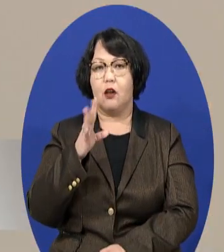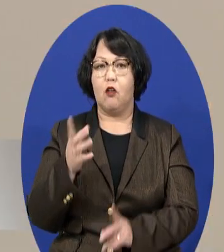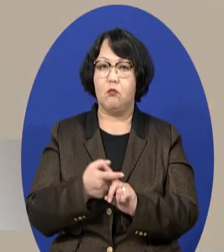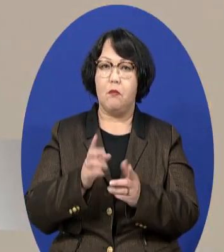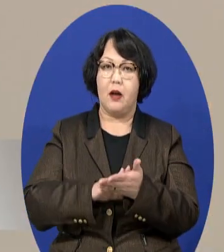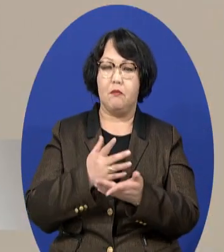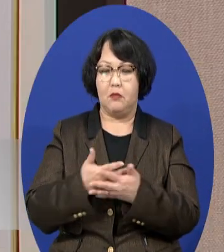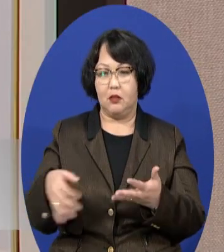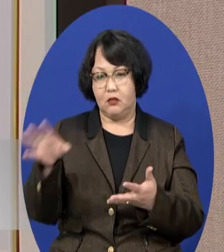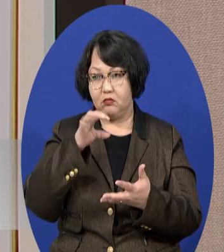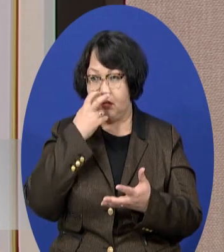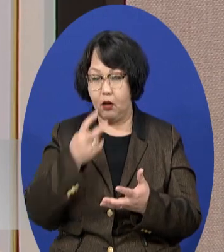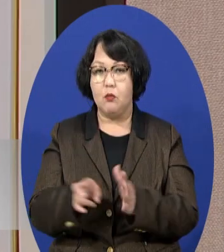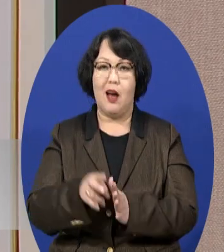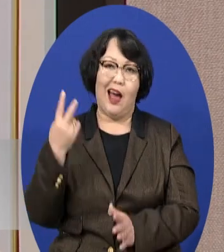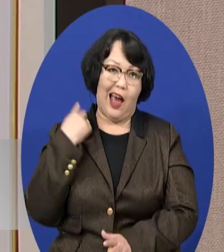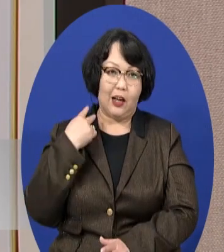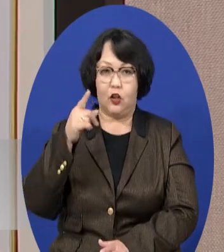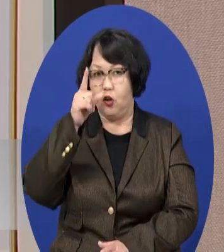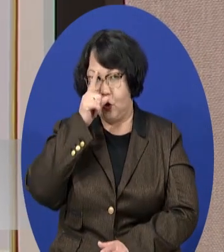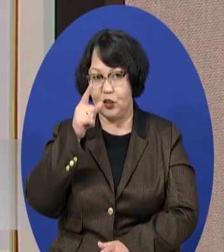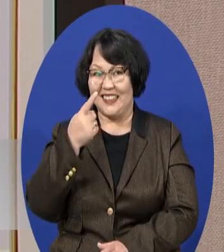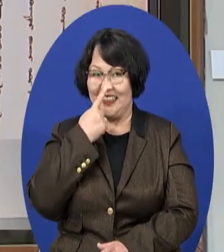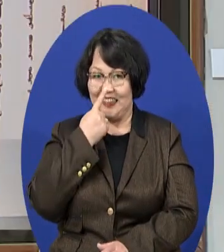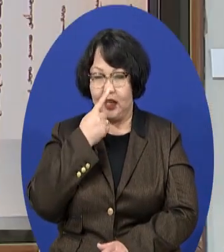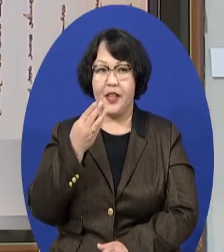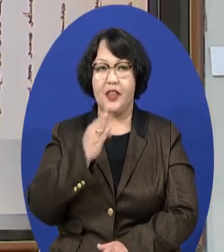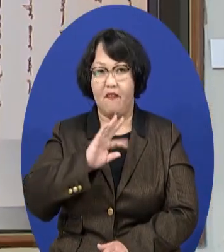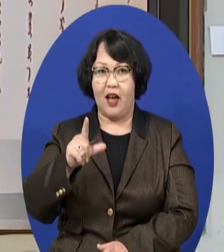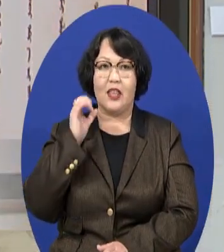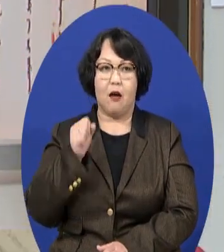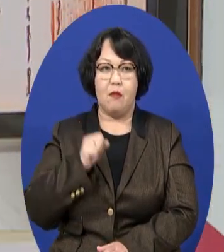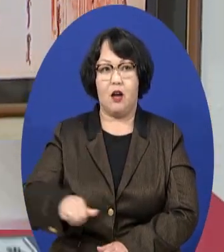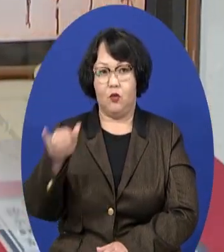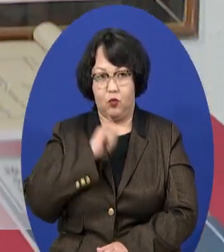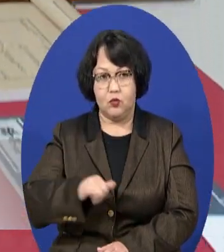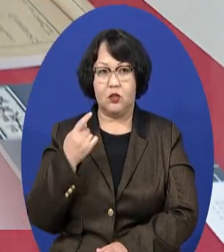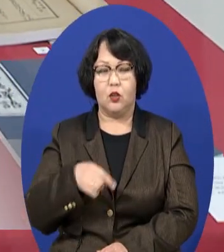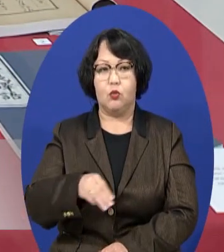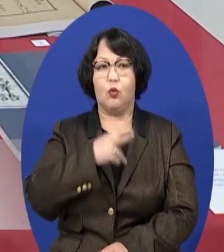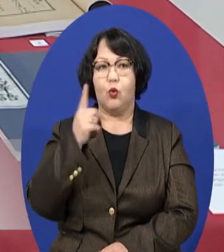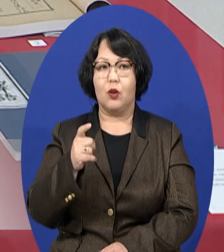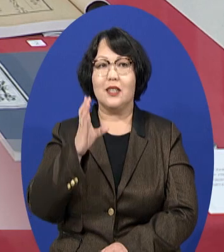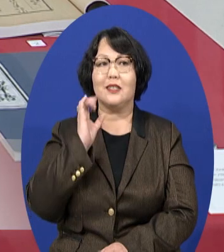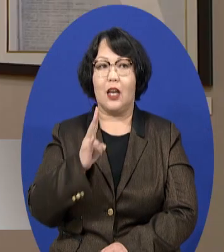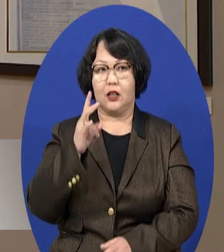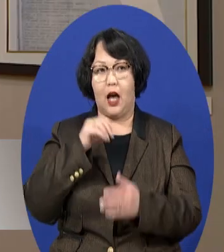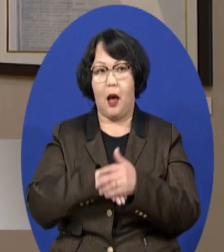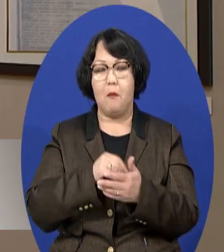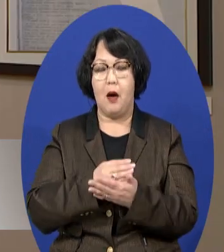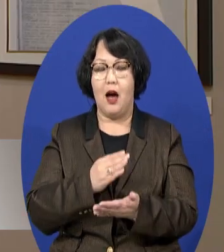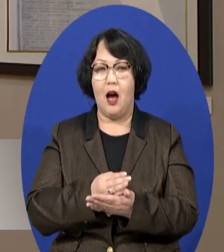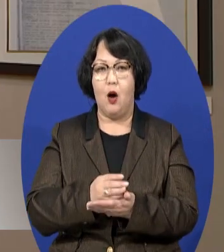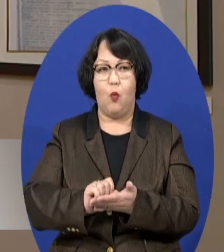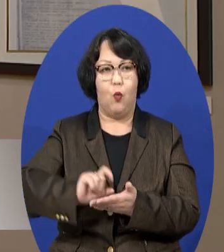үзэгч та эндээс харж болно. Англи, Орос, Хятад, Тайвань, Америкийн нэгдсэн улс зэрэг орны түүхийн санд хадгалагдаж байгаа хосгүй